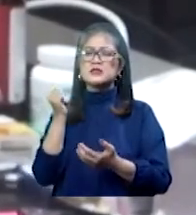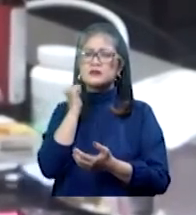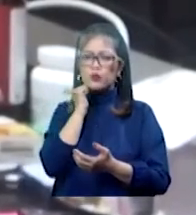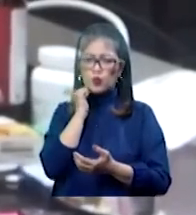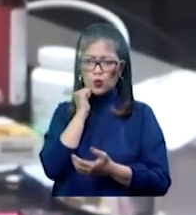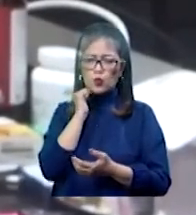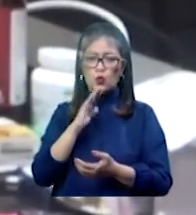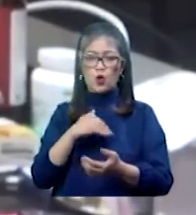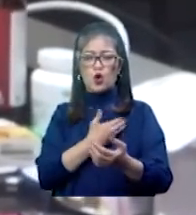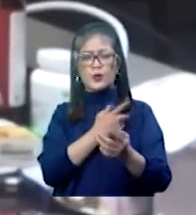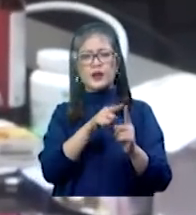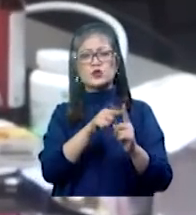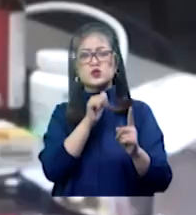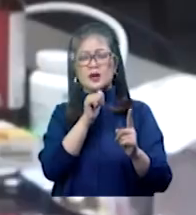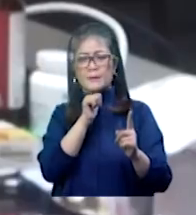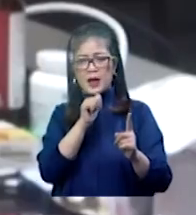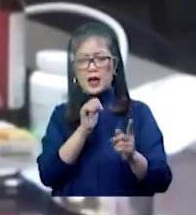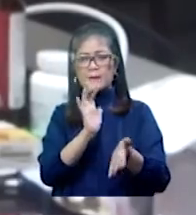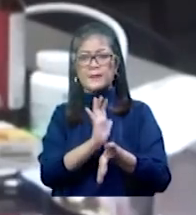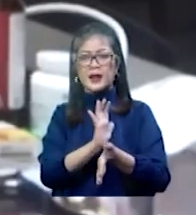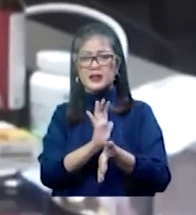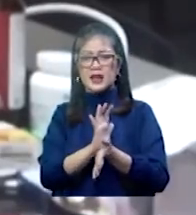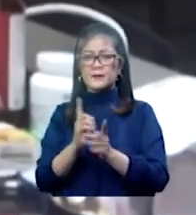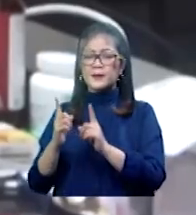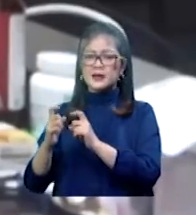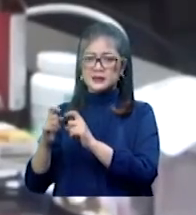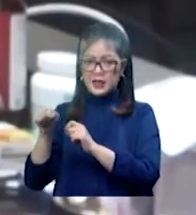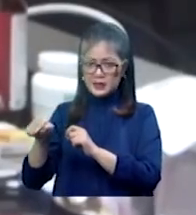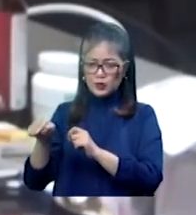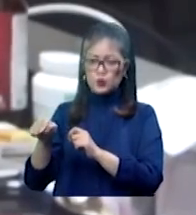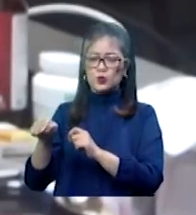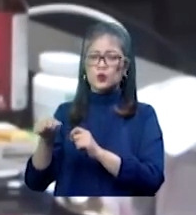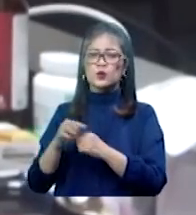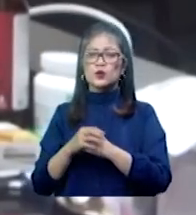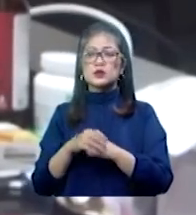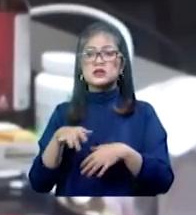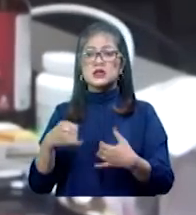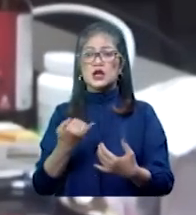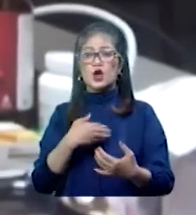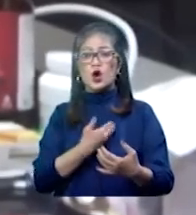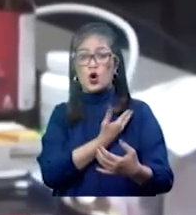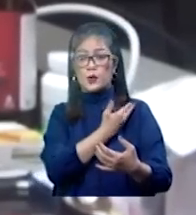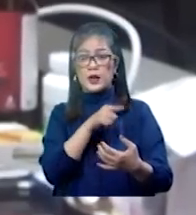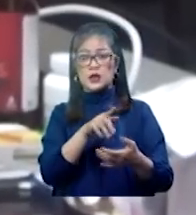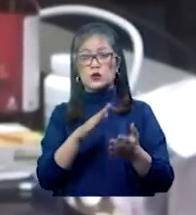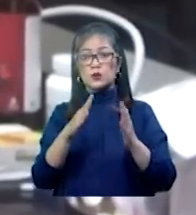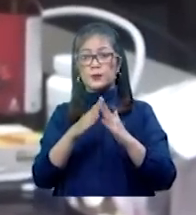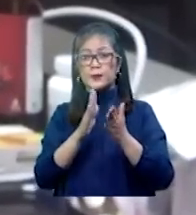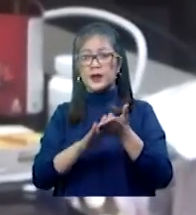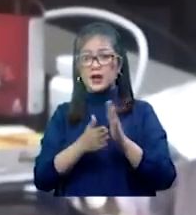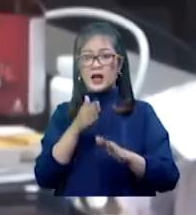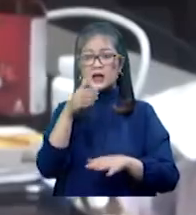dari pacar dari pelaku. Jadi awalnya korban ini sempat mendatangi pelaku